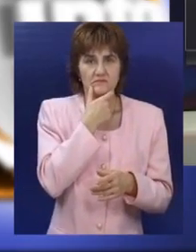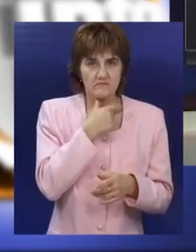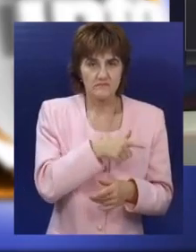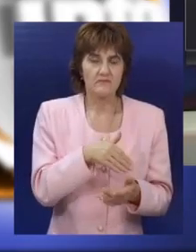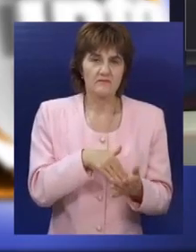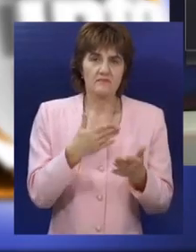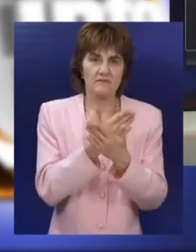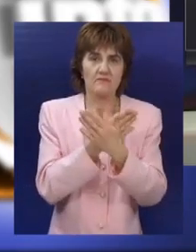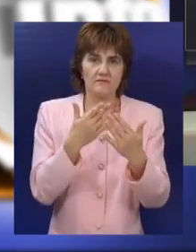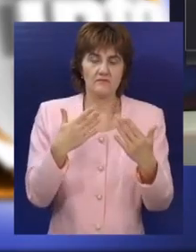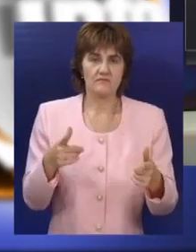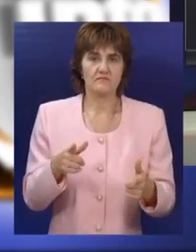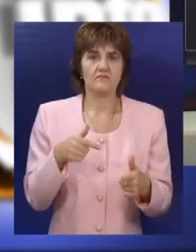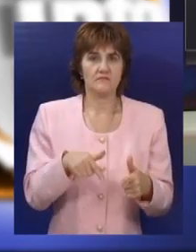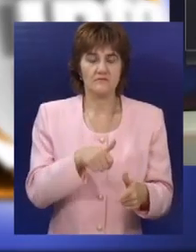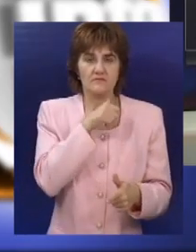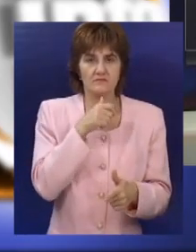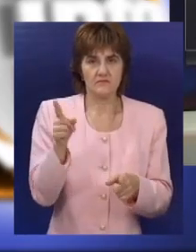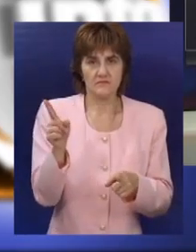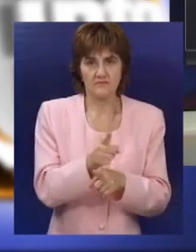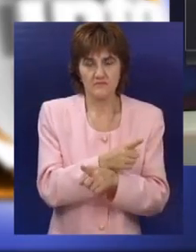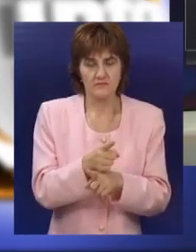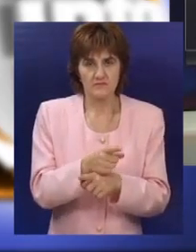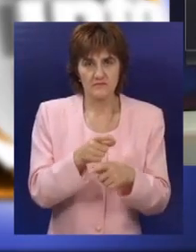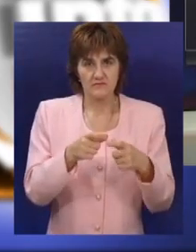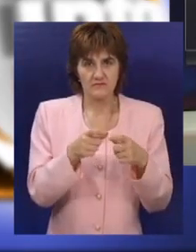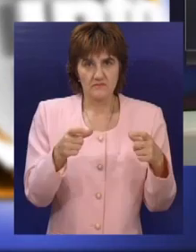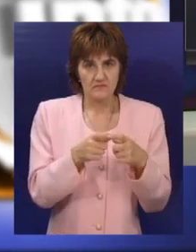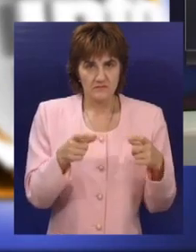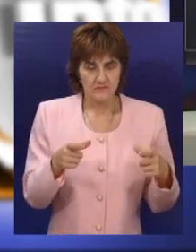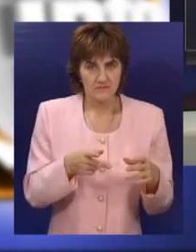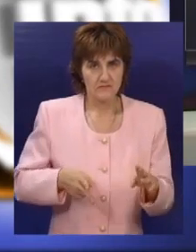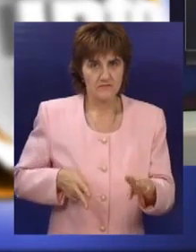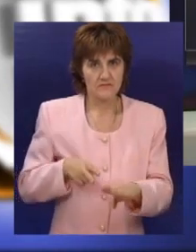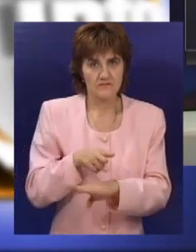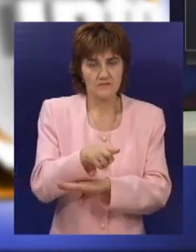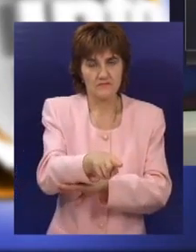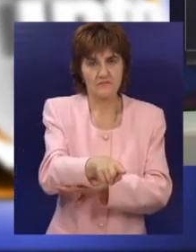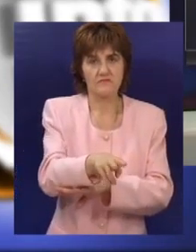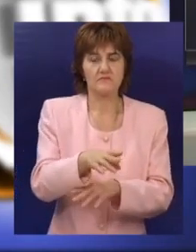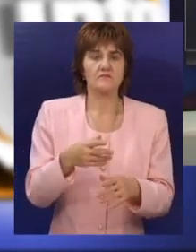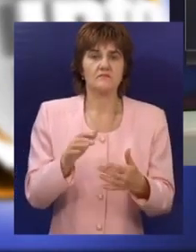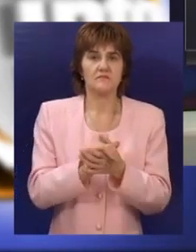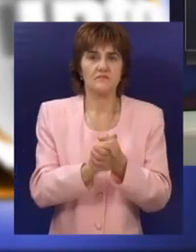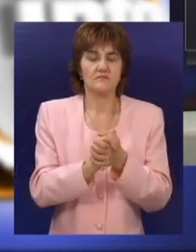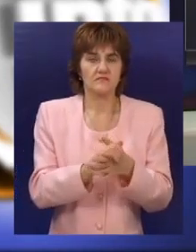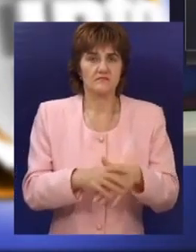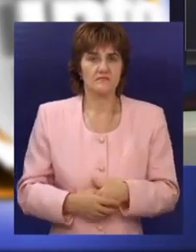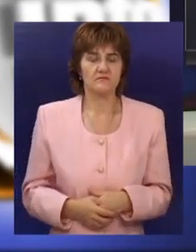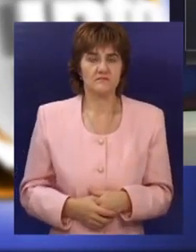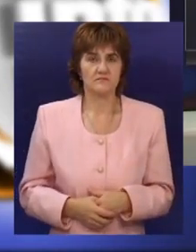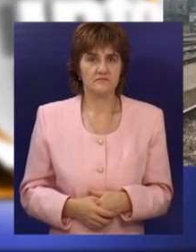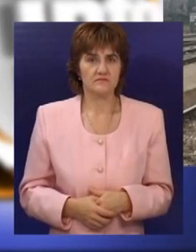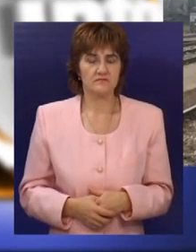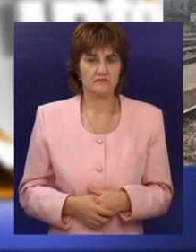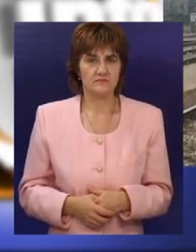modernizacije pruge, čiji je prvi korak bio upravo izrada pomenute studije u okviru IPA prekograničnog programa